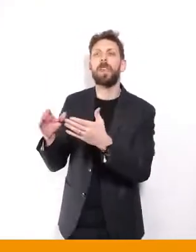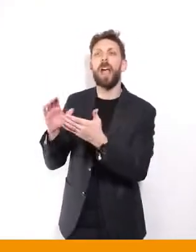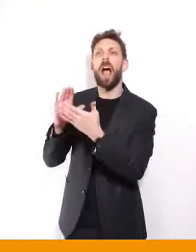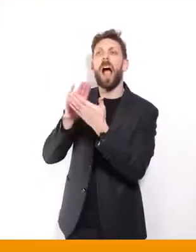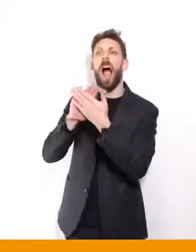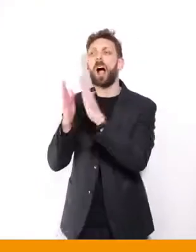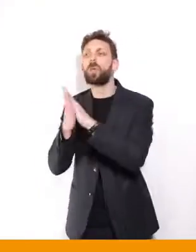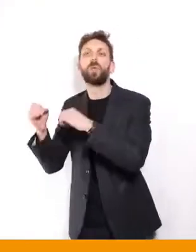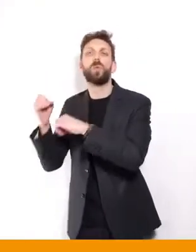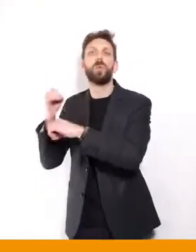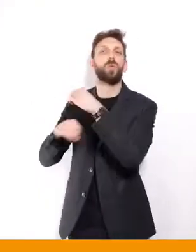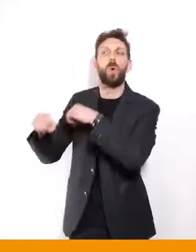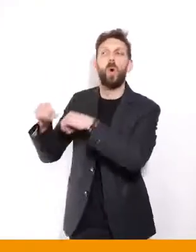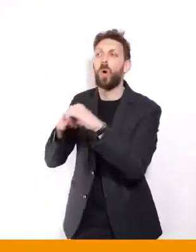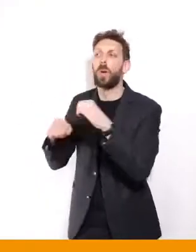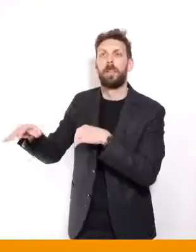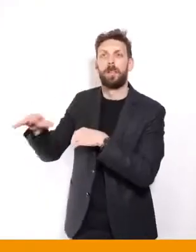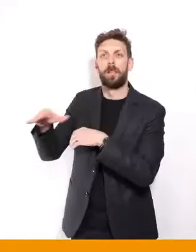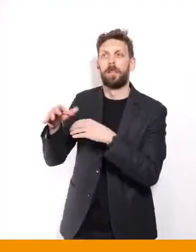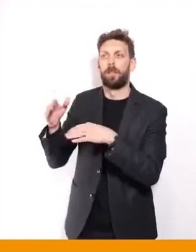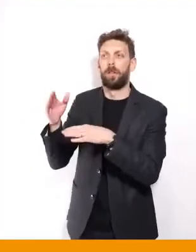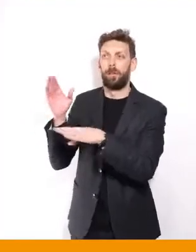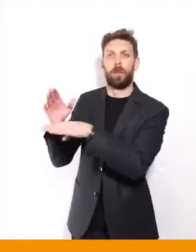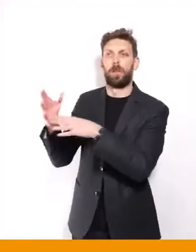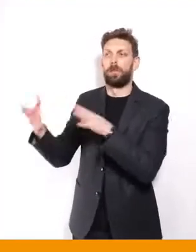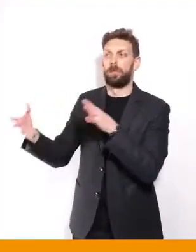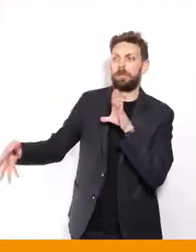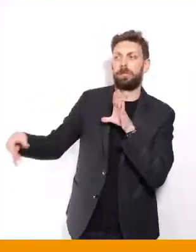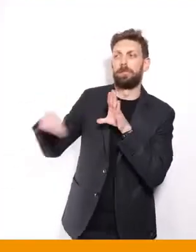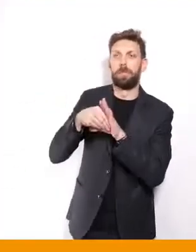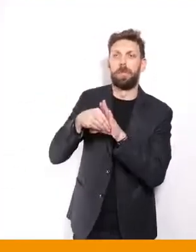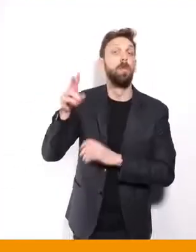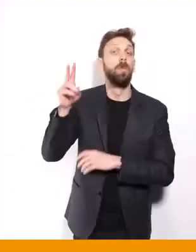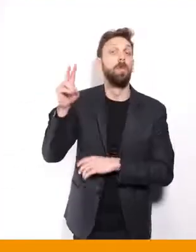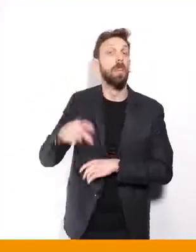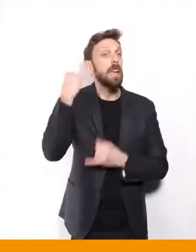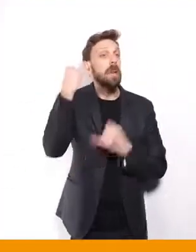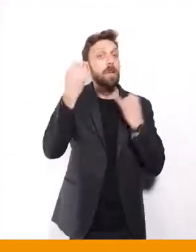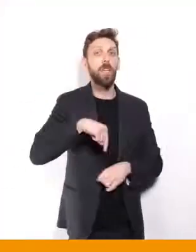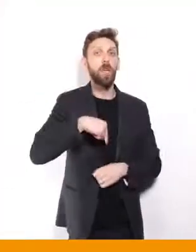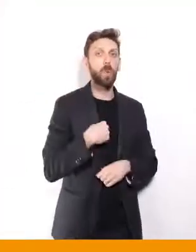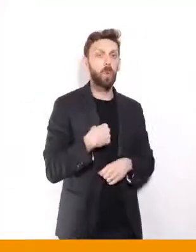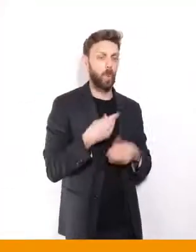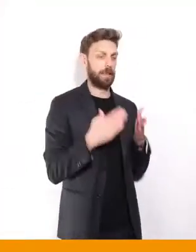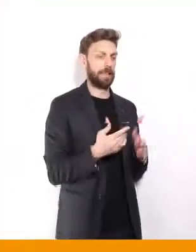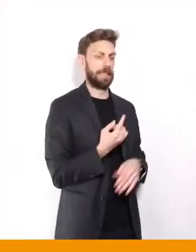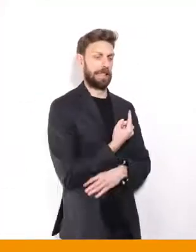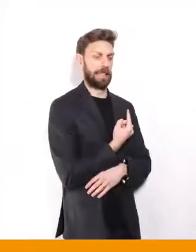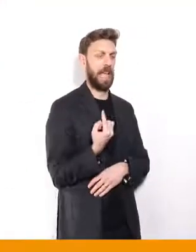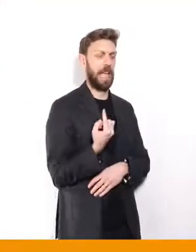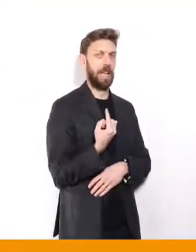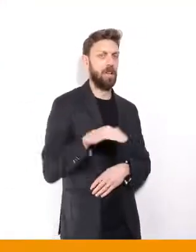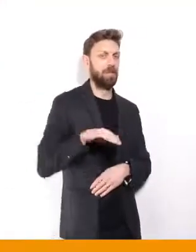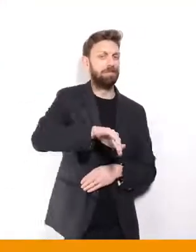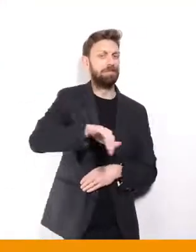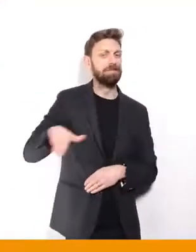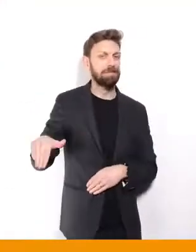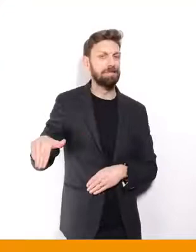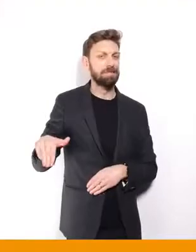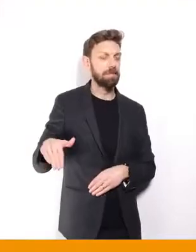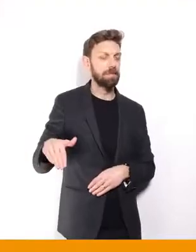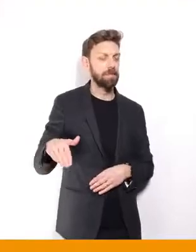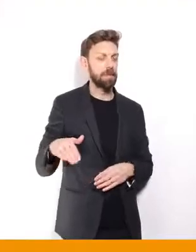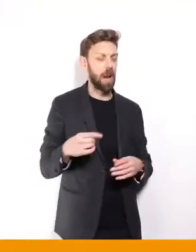que continuer à décider de notre côté, j'allais dire du côté de la politique, en pensant parfois